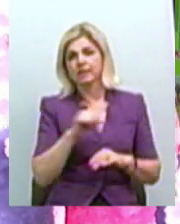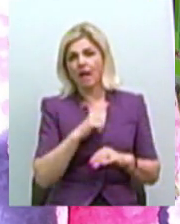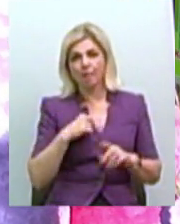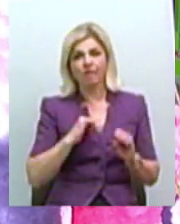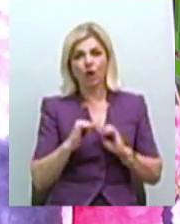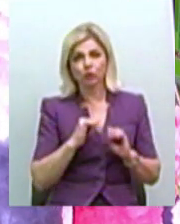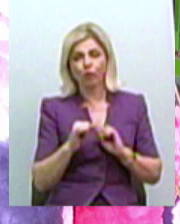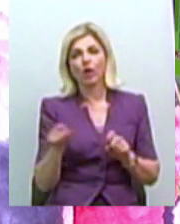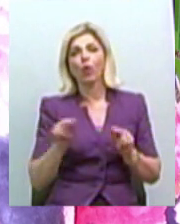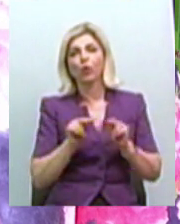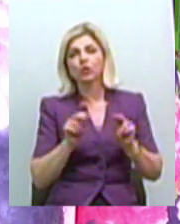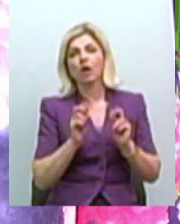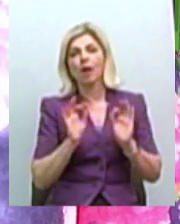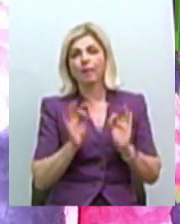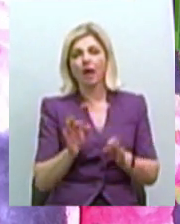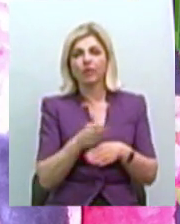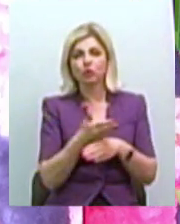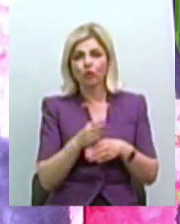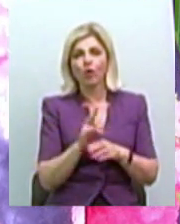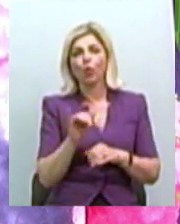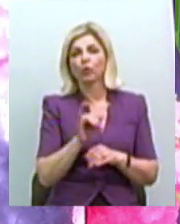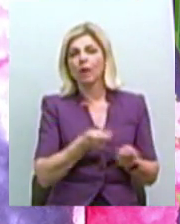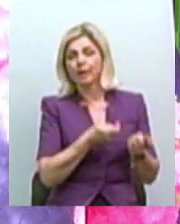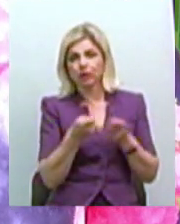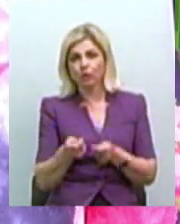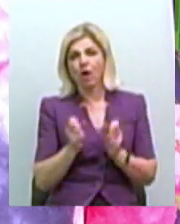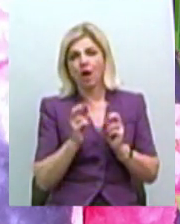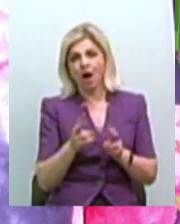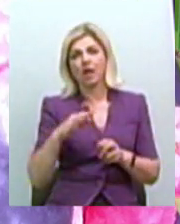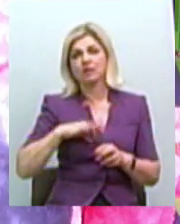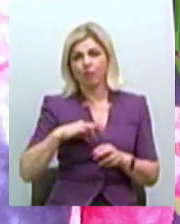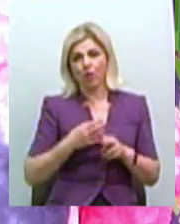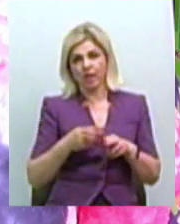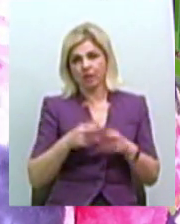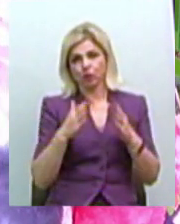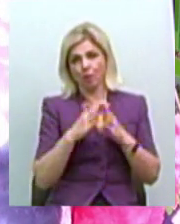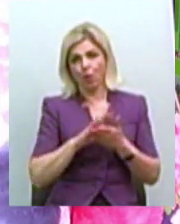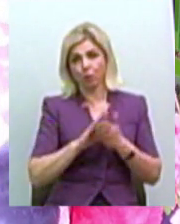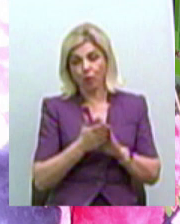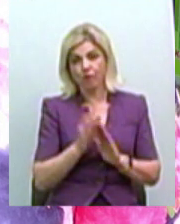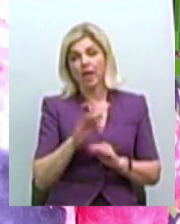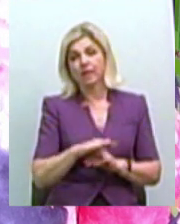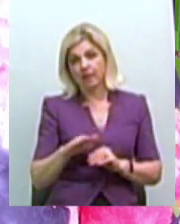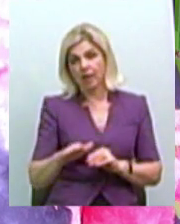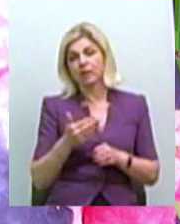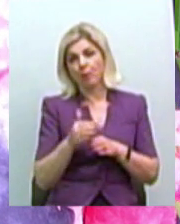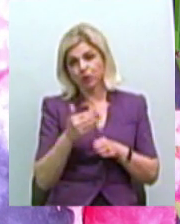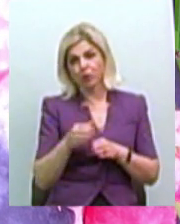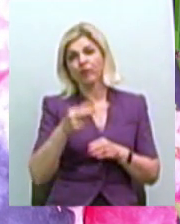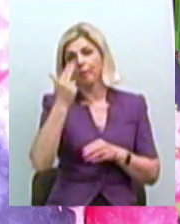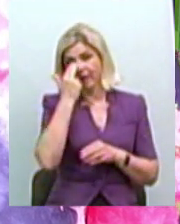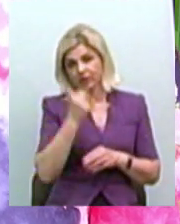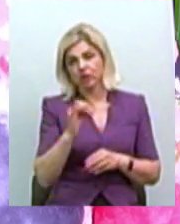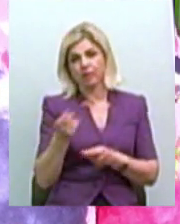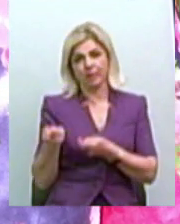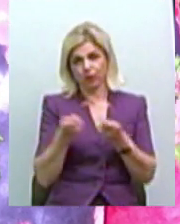збирати, як правильно сортувати, куди приносити і як впроваджувати це у домашніх умовах. І дітки поступово привчаються,